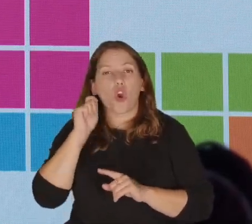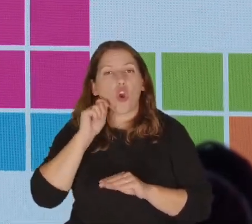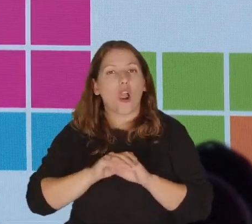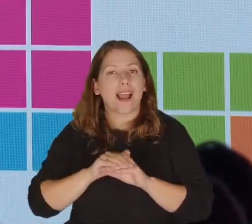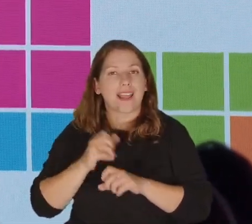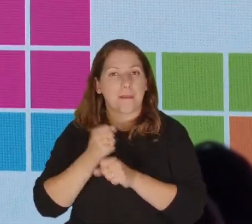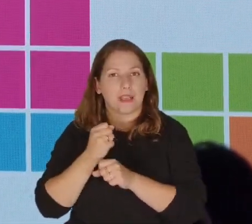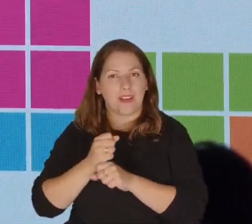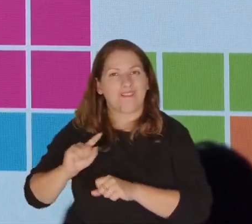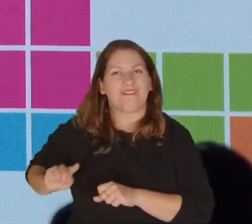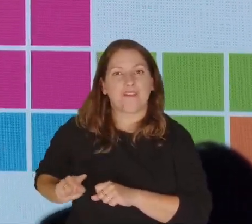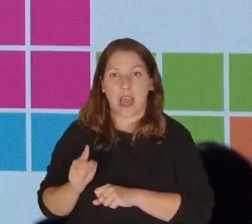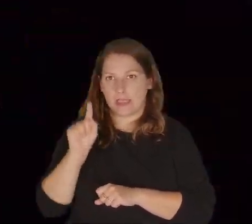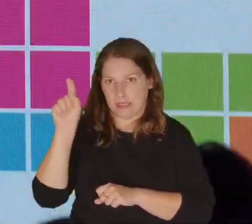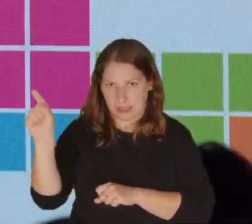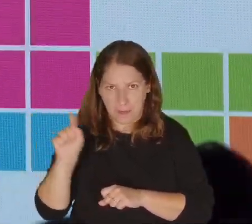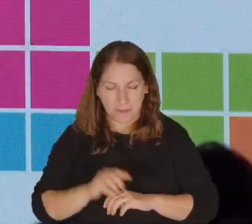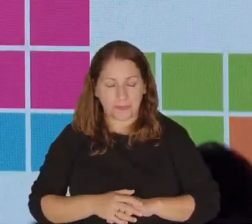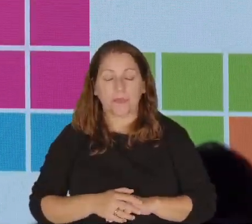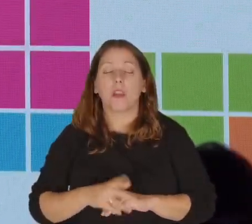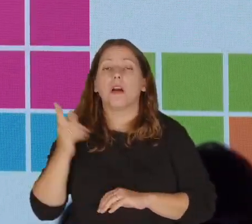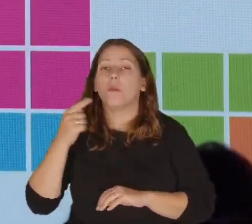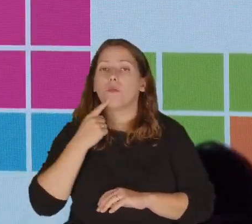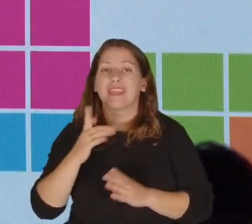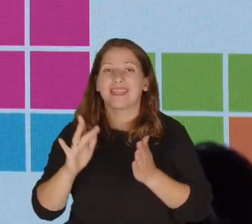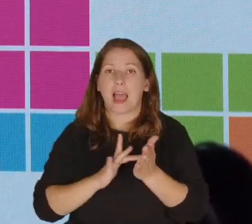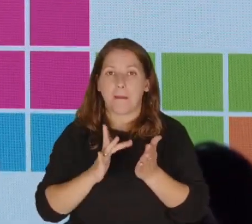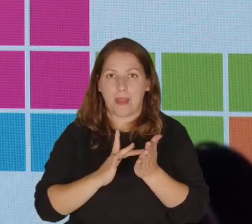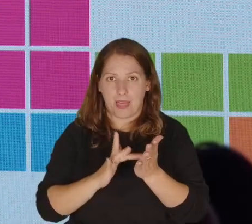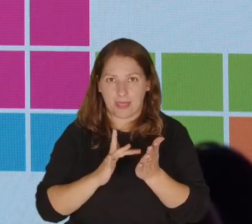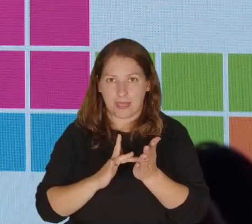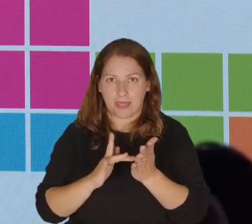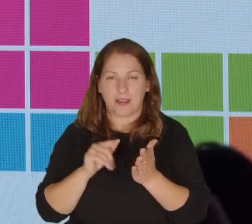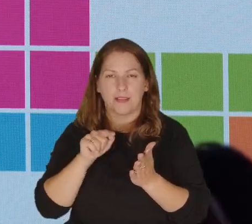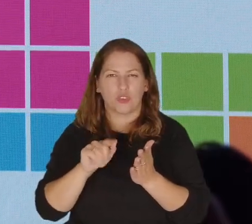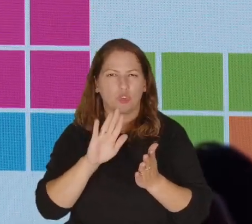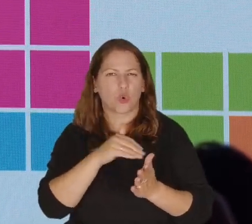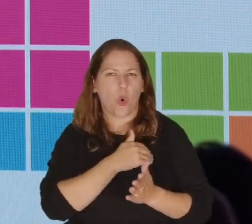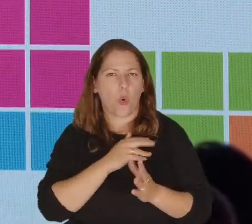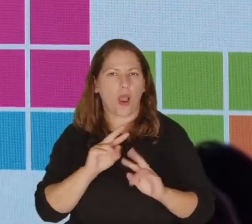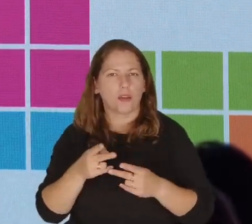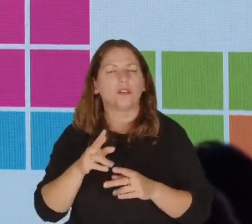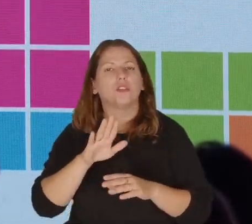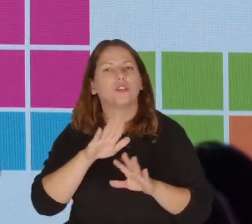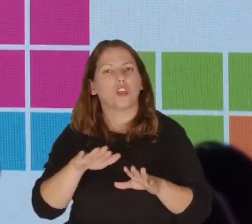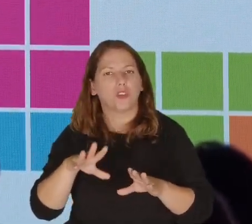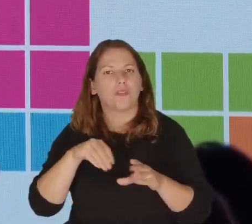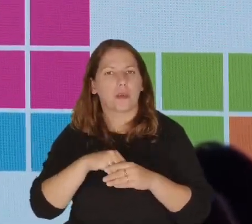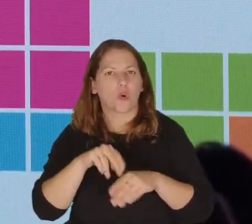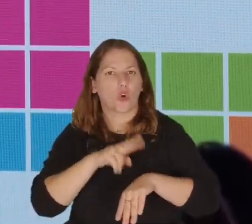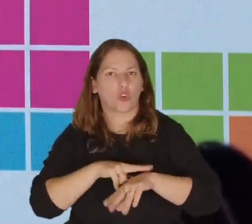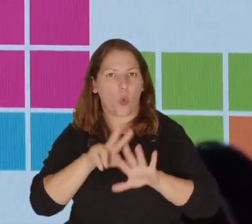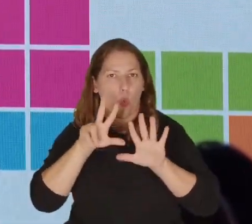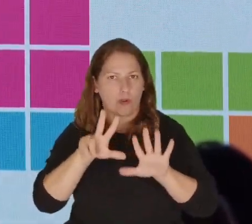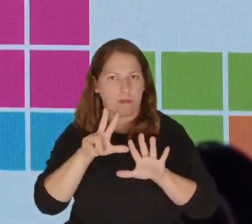który pracuje we Francji, który mówił o tym, że tablety przekazane przez szkołę dzieciom włączają się o godzinie